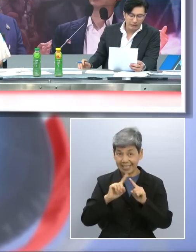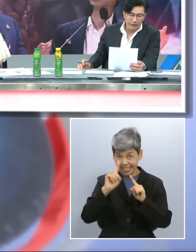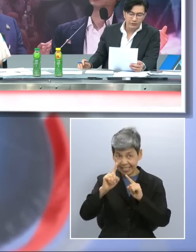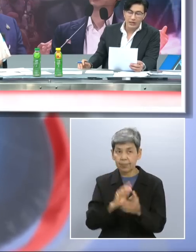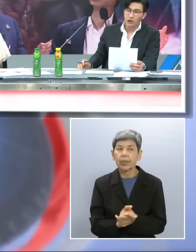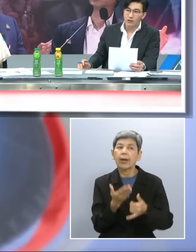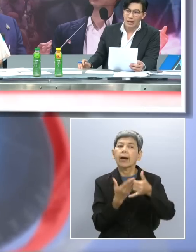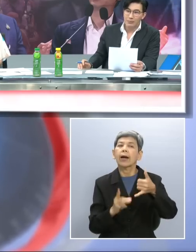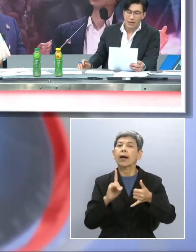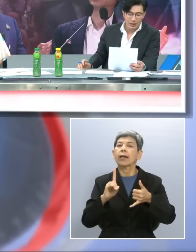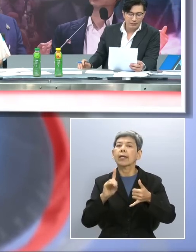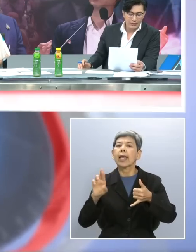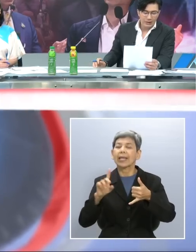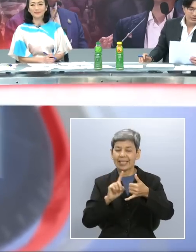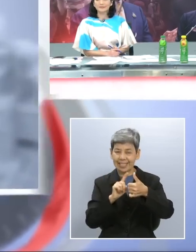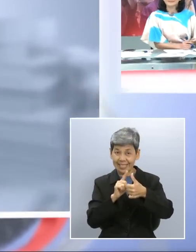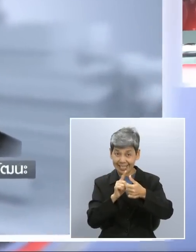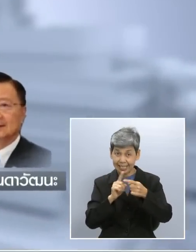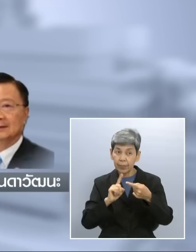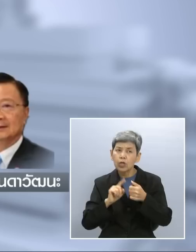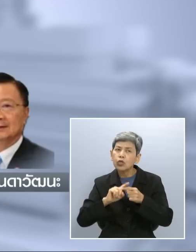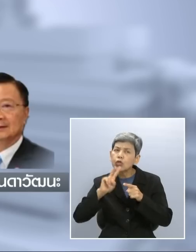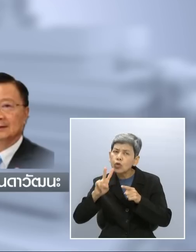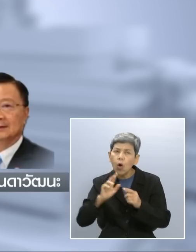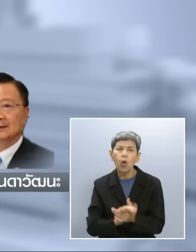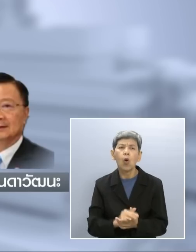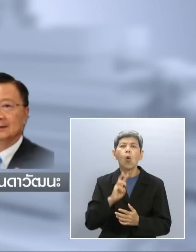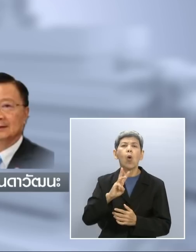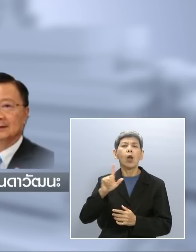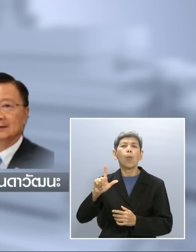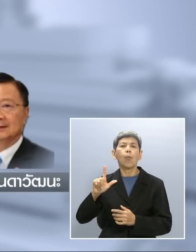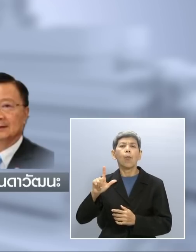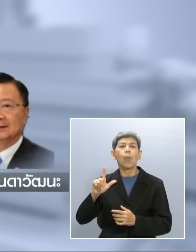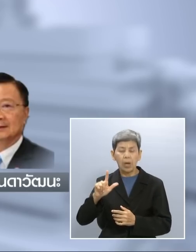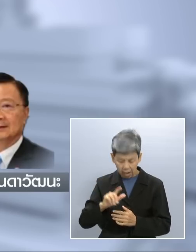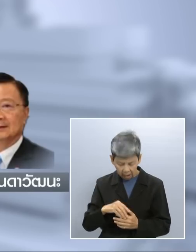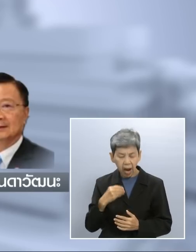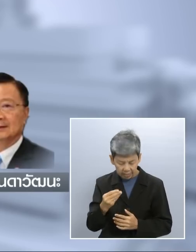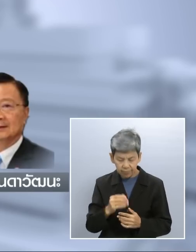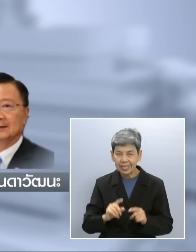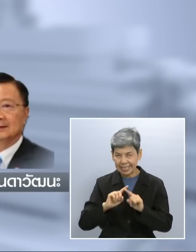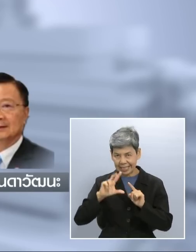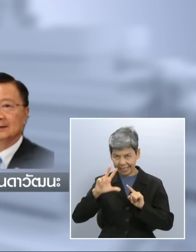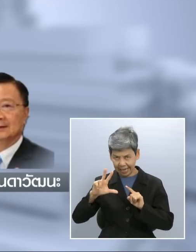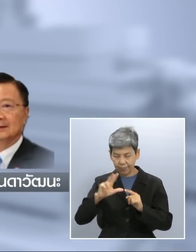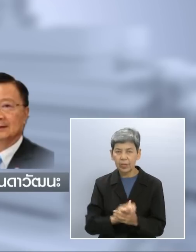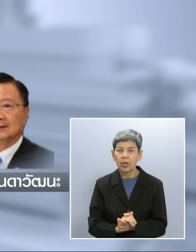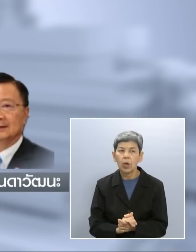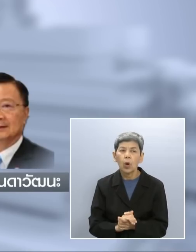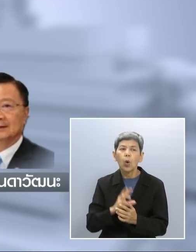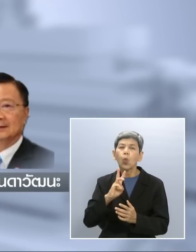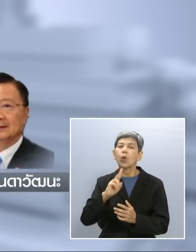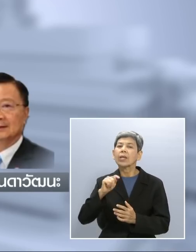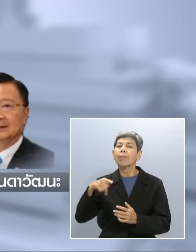ดิเรกฤทธิ์เจนทองคำนะฮะท่านที่ 2ครับคุณวัลลภตังค์ขนาดอนุรักษ์ท่านที่ 3นะฮะคุณวุฒิพันธ์